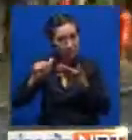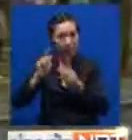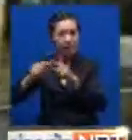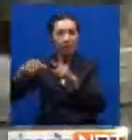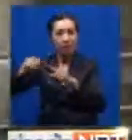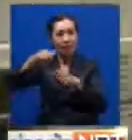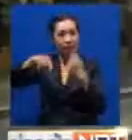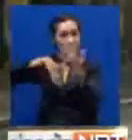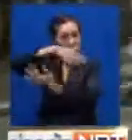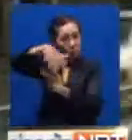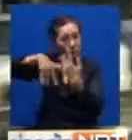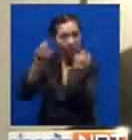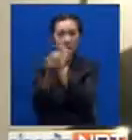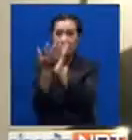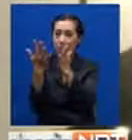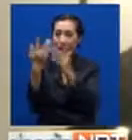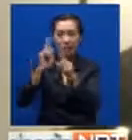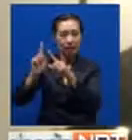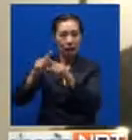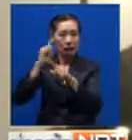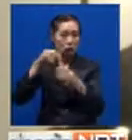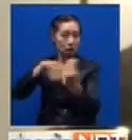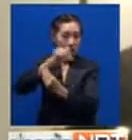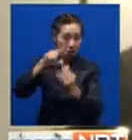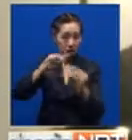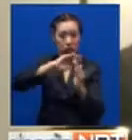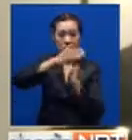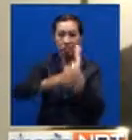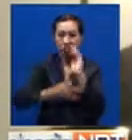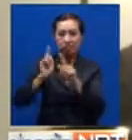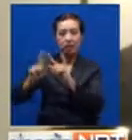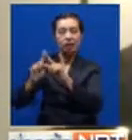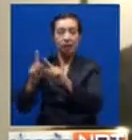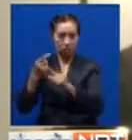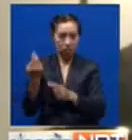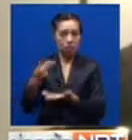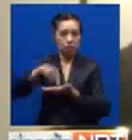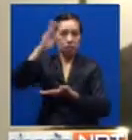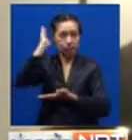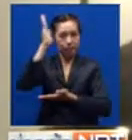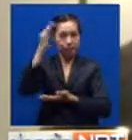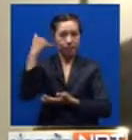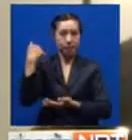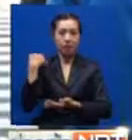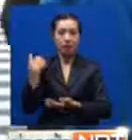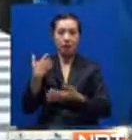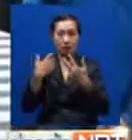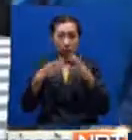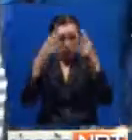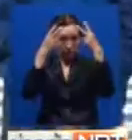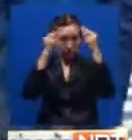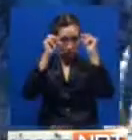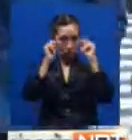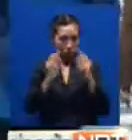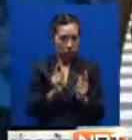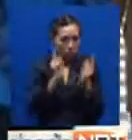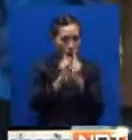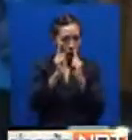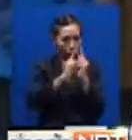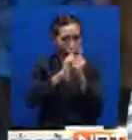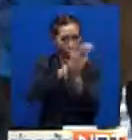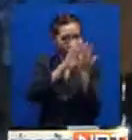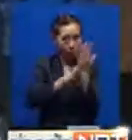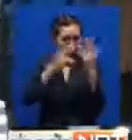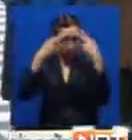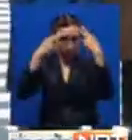พัฒนาเขตเศรษฐกิจตามแนวชายแดนด้วยนะคะขณะเดียวกันค่ะนายกรัฐมนตรีจะได้ร่วมหารือแบบทวีปภาคี